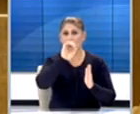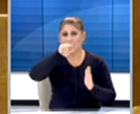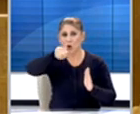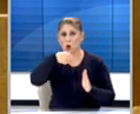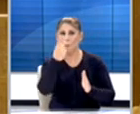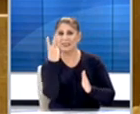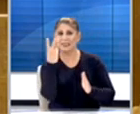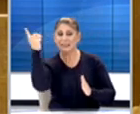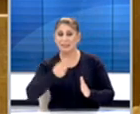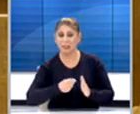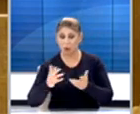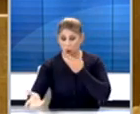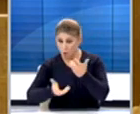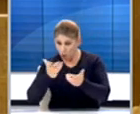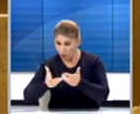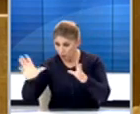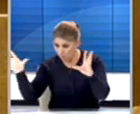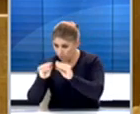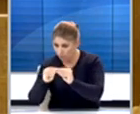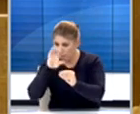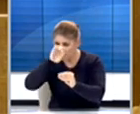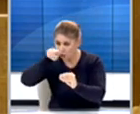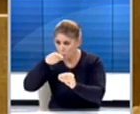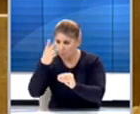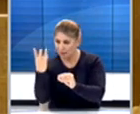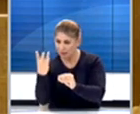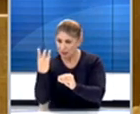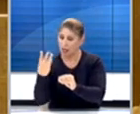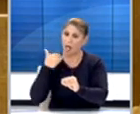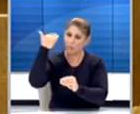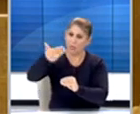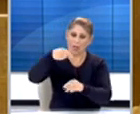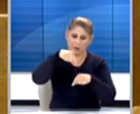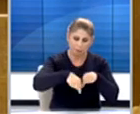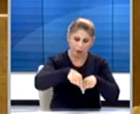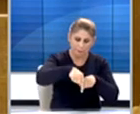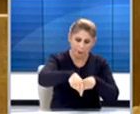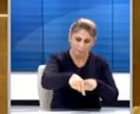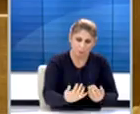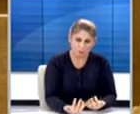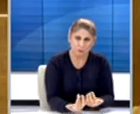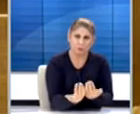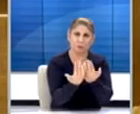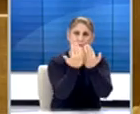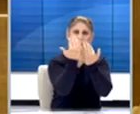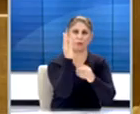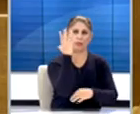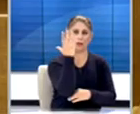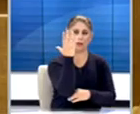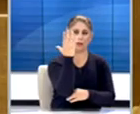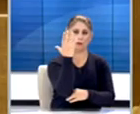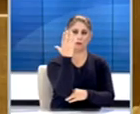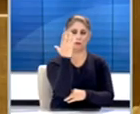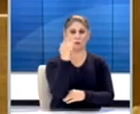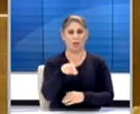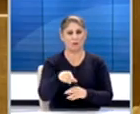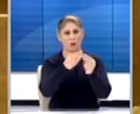0,3% της καμένης έκτασης. Αυτή είναι λοιπόν η αποτελεσματικότητά σας.